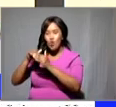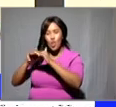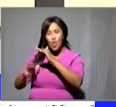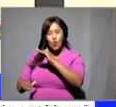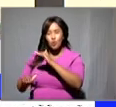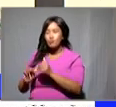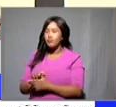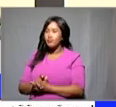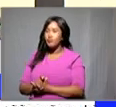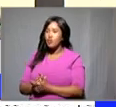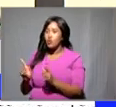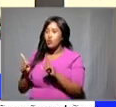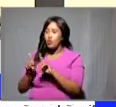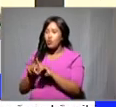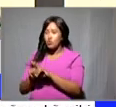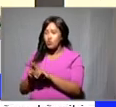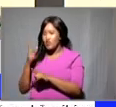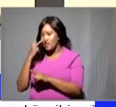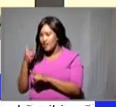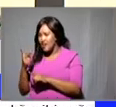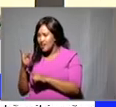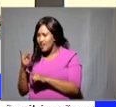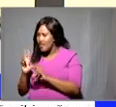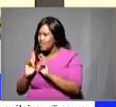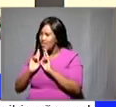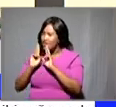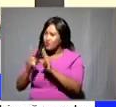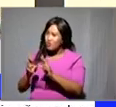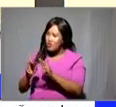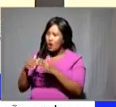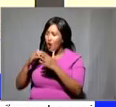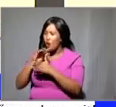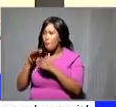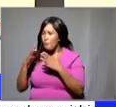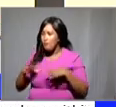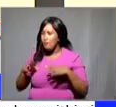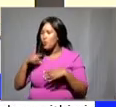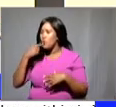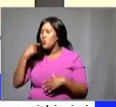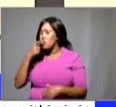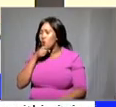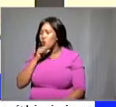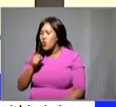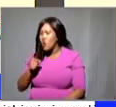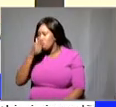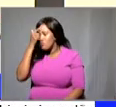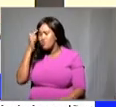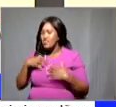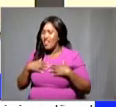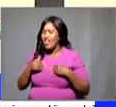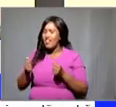ona ngituiria ungirora statistics uria irathi ri andu aria athia thiu tu miaka ri ni undu wa immunity yao ethi